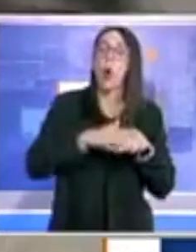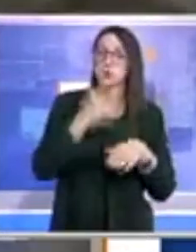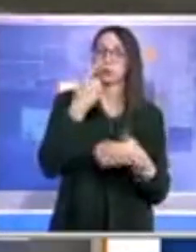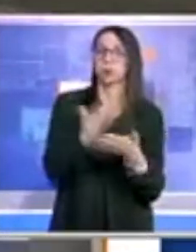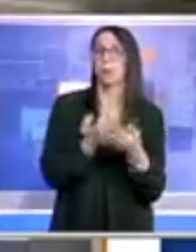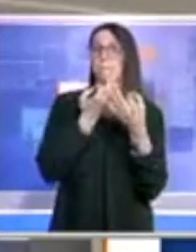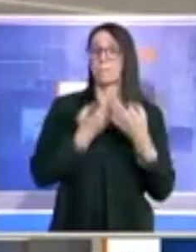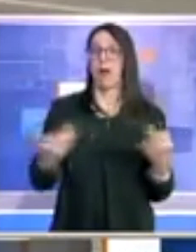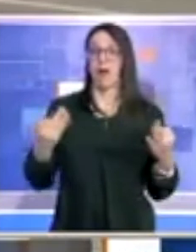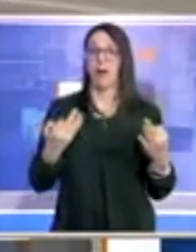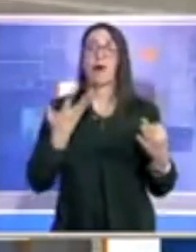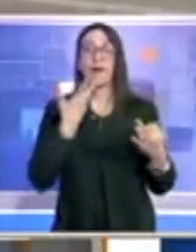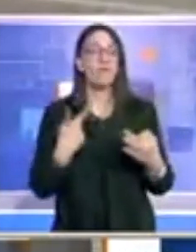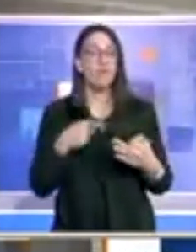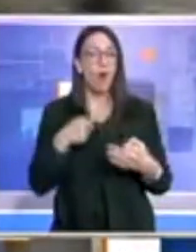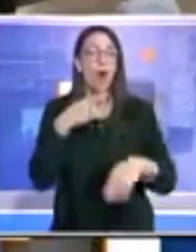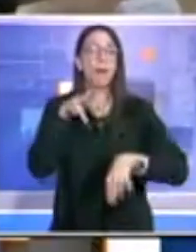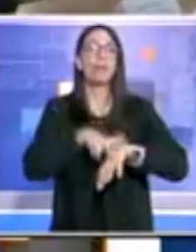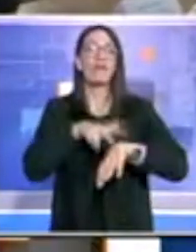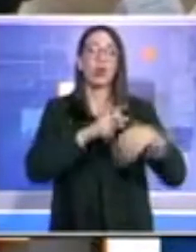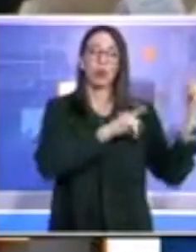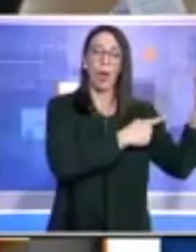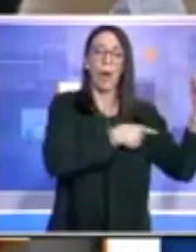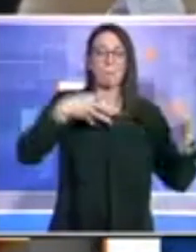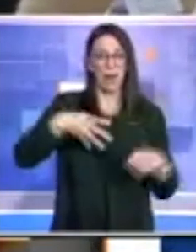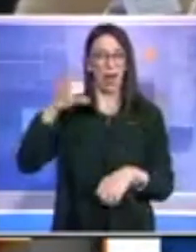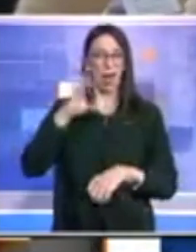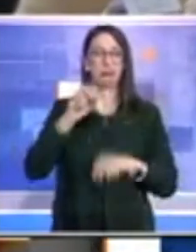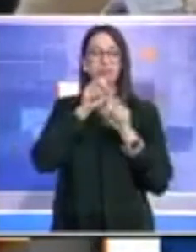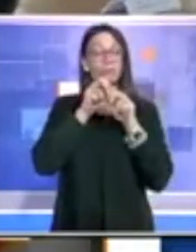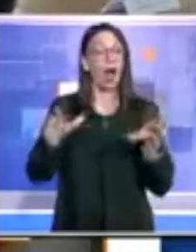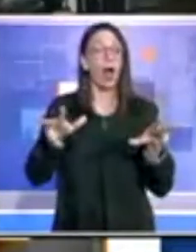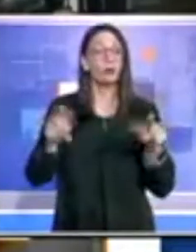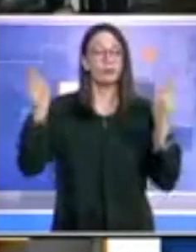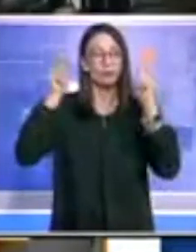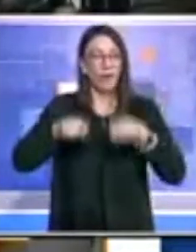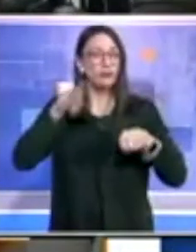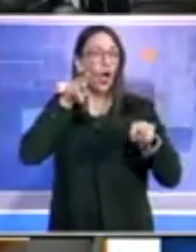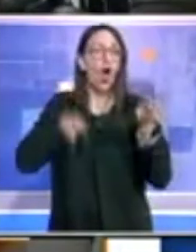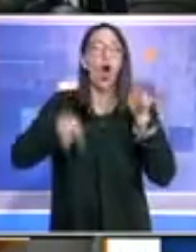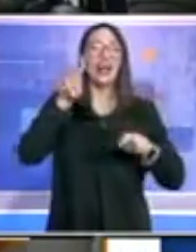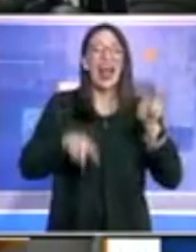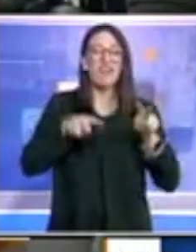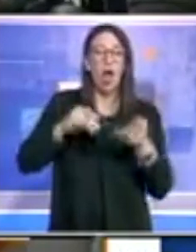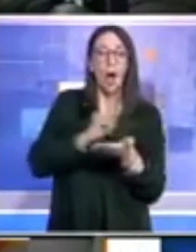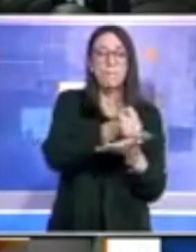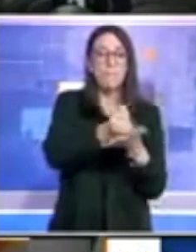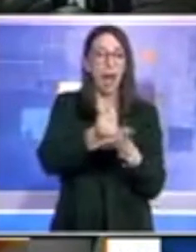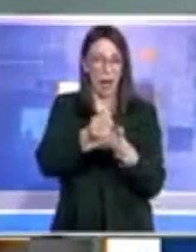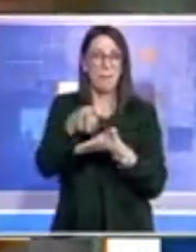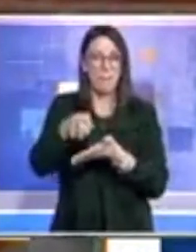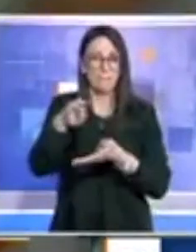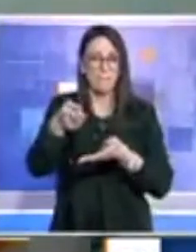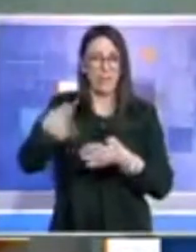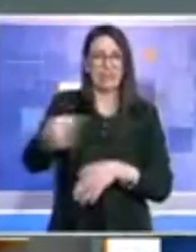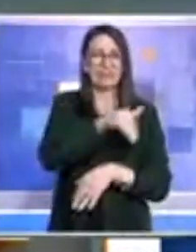appropriato e l'intenzione con cui il prefetto di Potenza Michele Campanaro ha annunciato l'avvio della revisione della mappa delle tratte stradali su